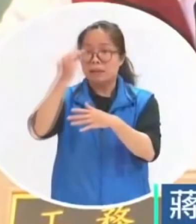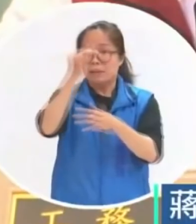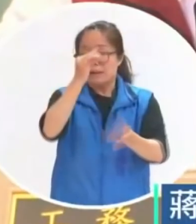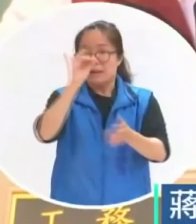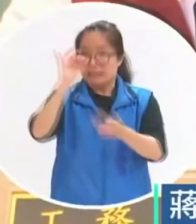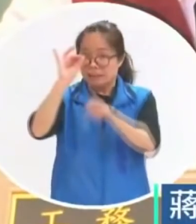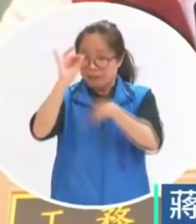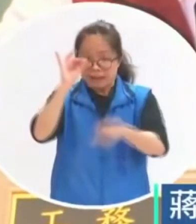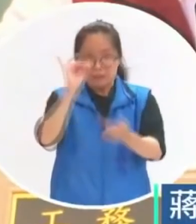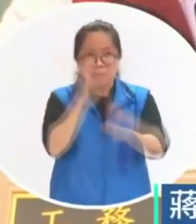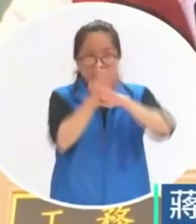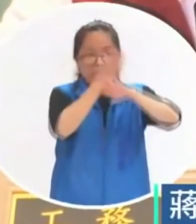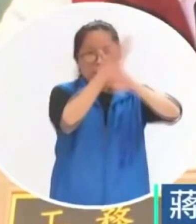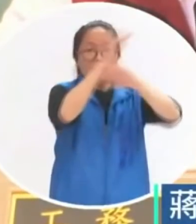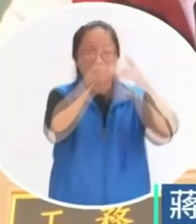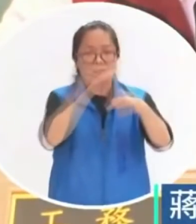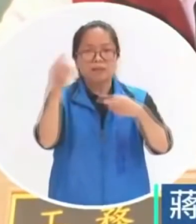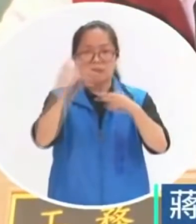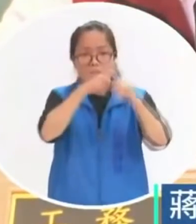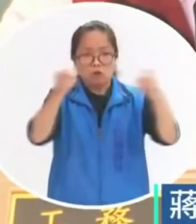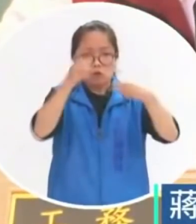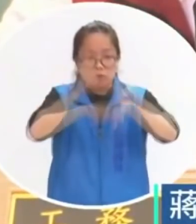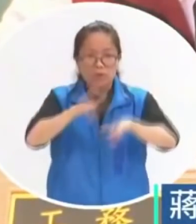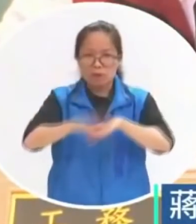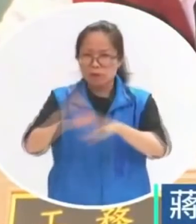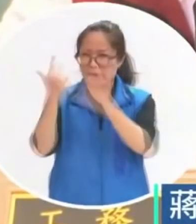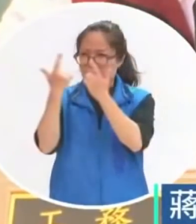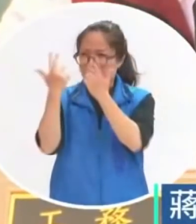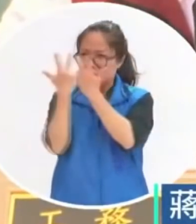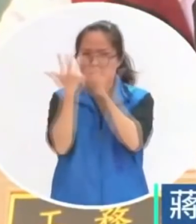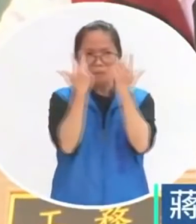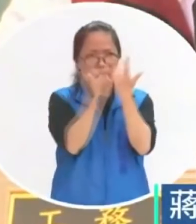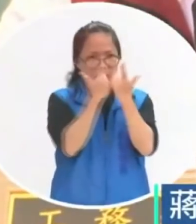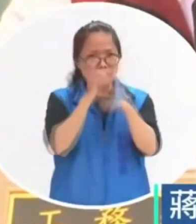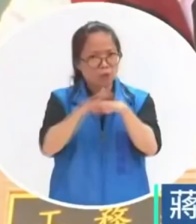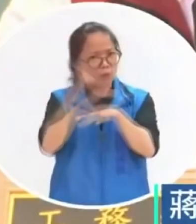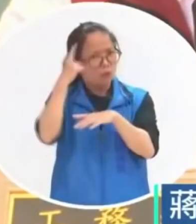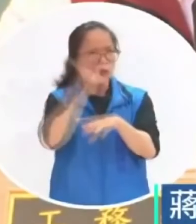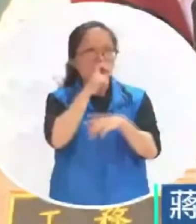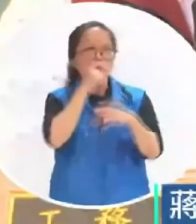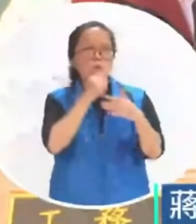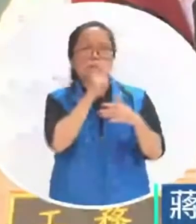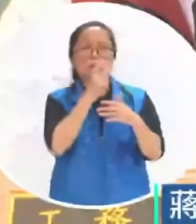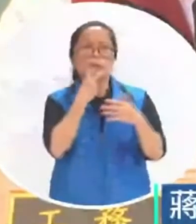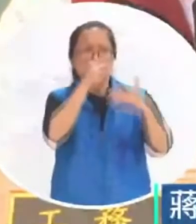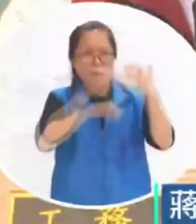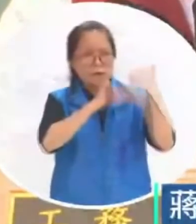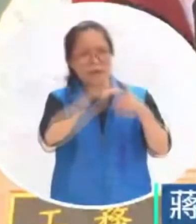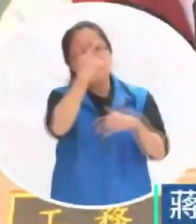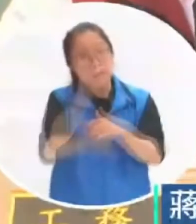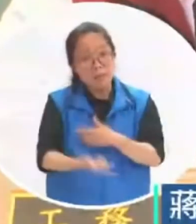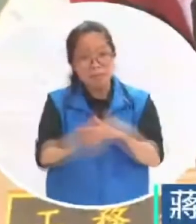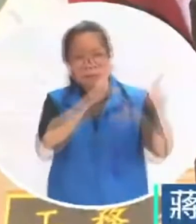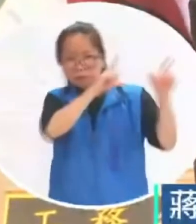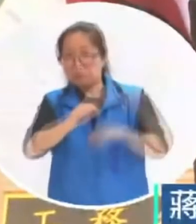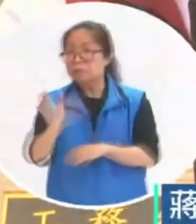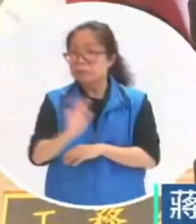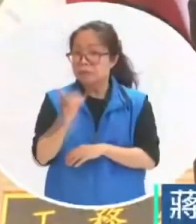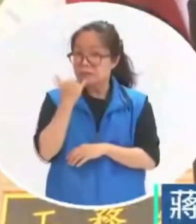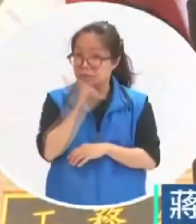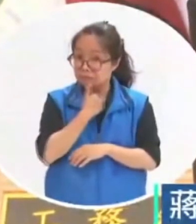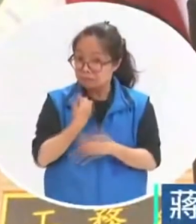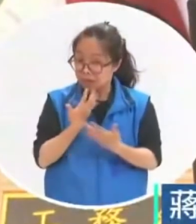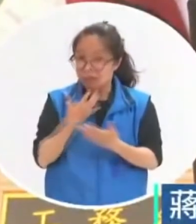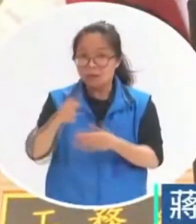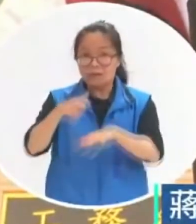会封城，但是双北现在这个看来非常的危急，会不会认为太慢，不应该再拘泥这个标准？侯市长认为在什么